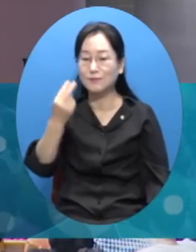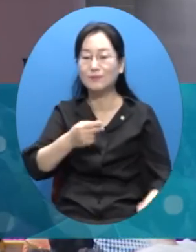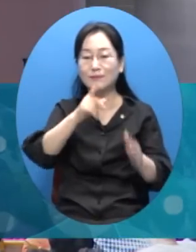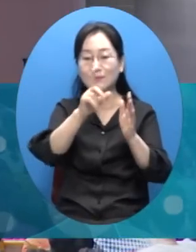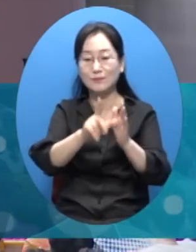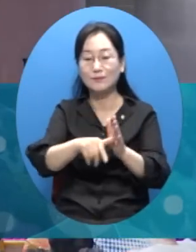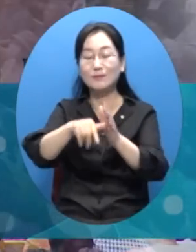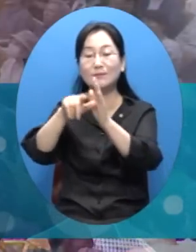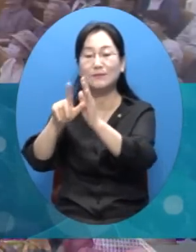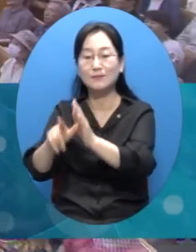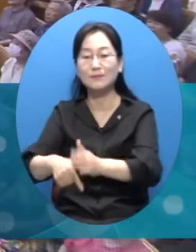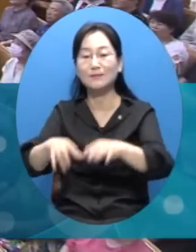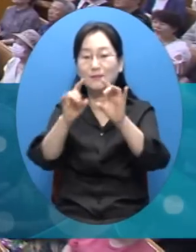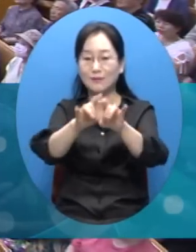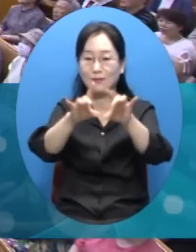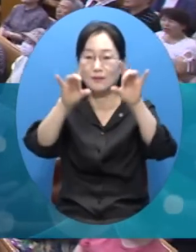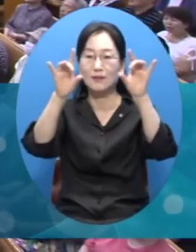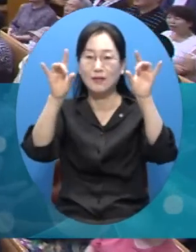숨쉬는